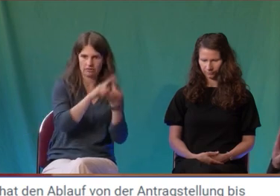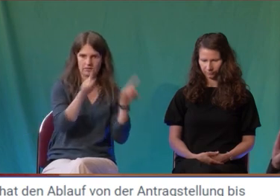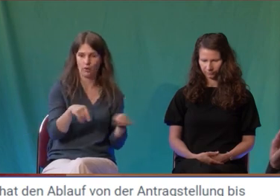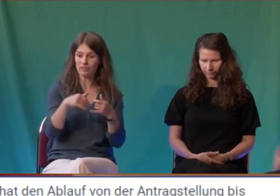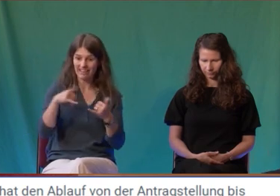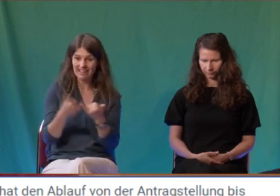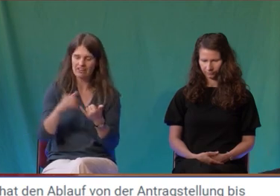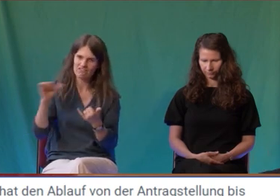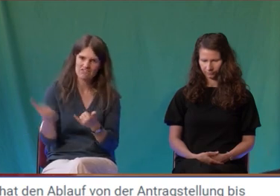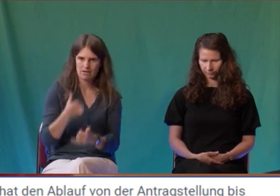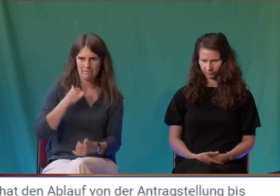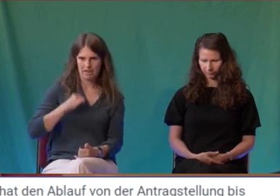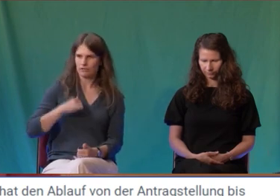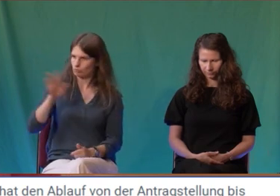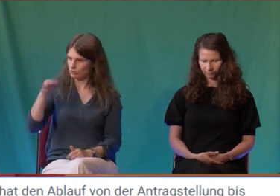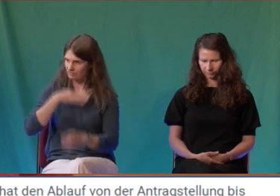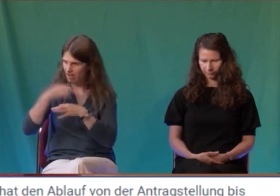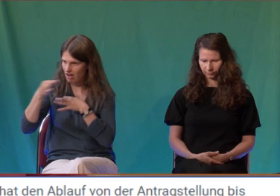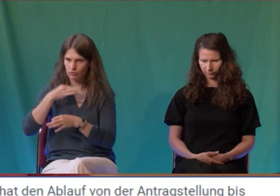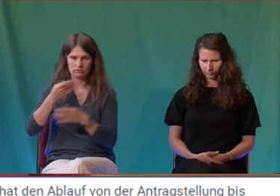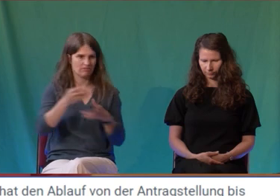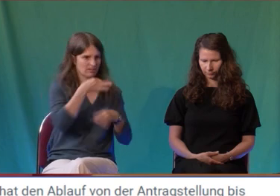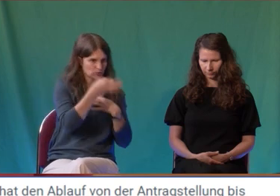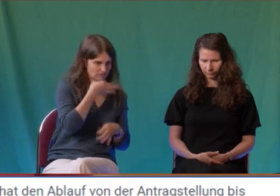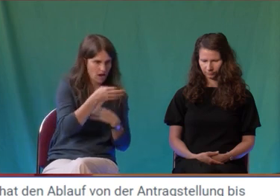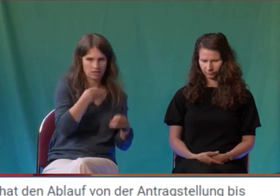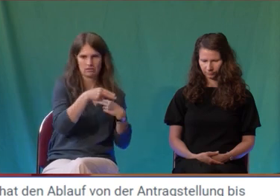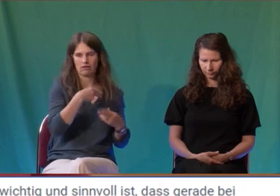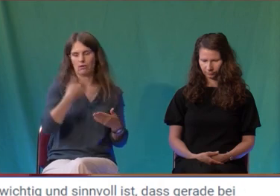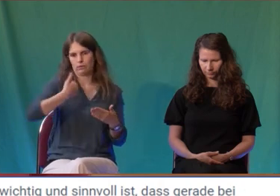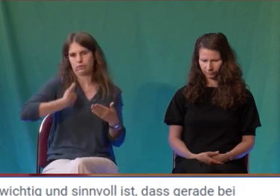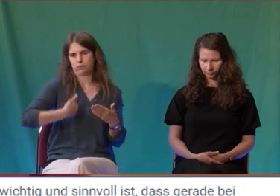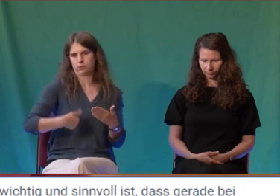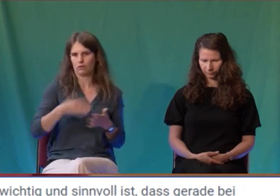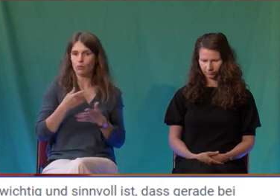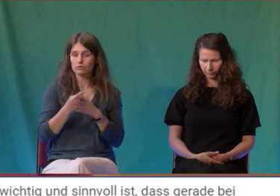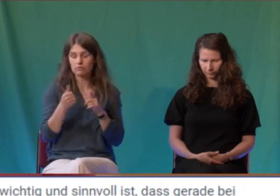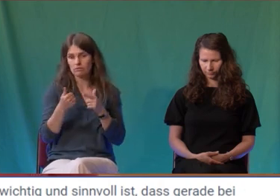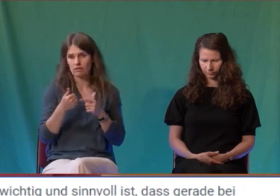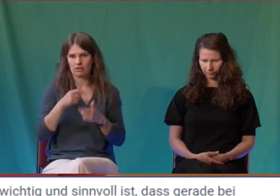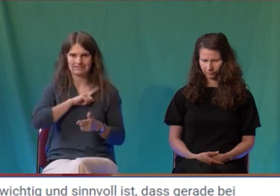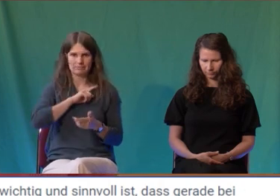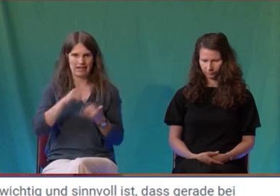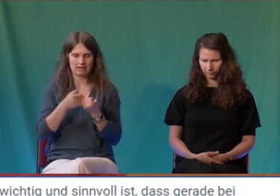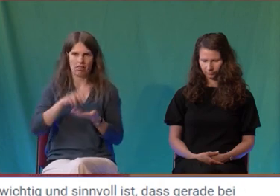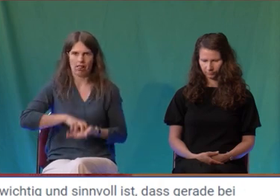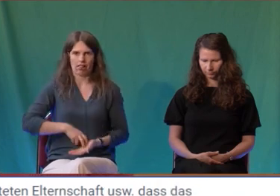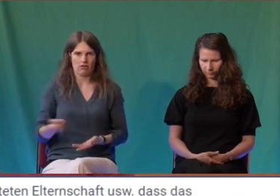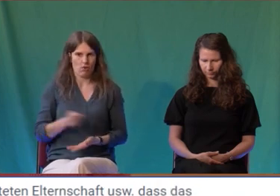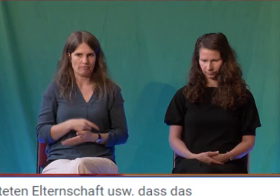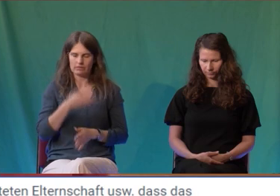wieder auch zusätzlich belastet und auch verunsichert werden es ging dann um diese